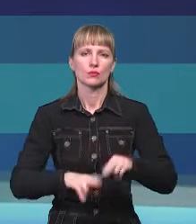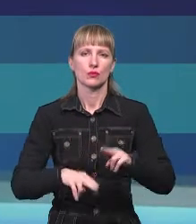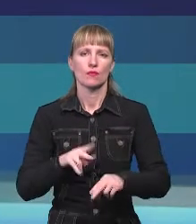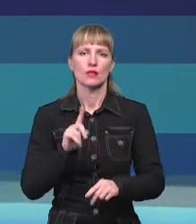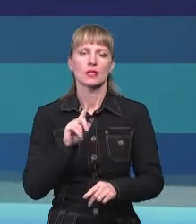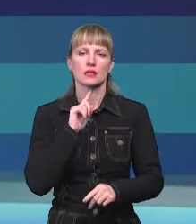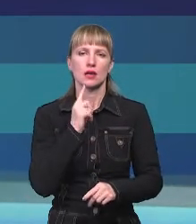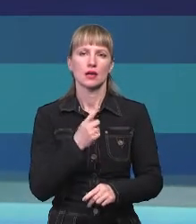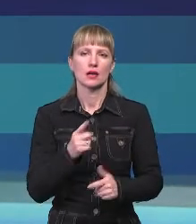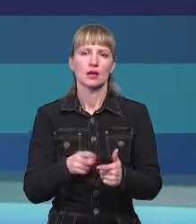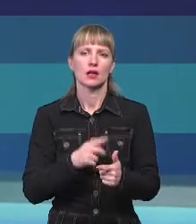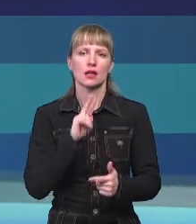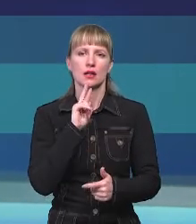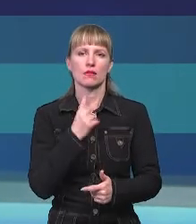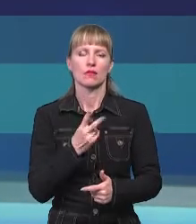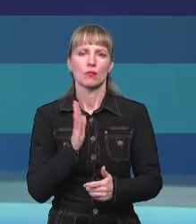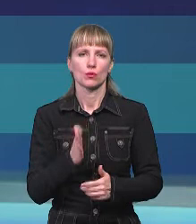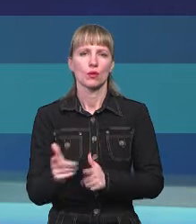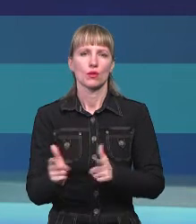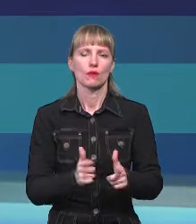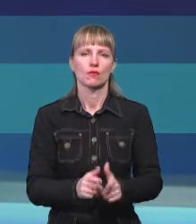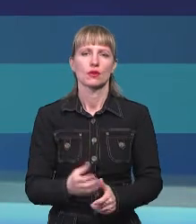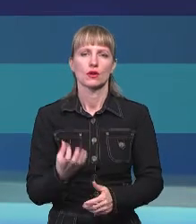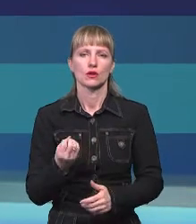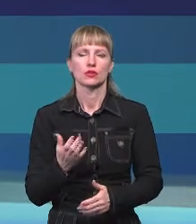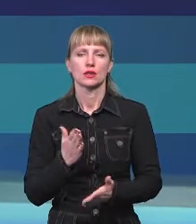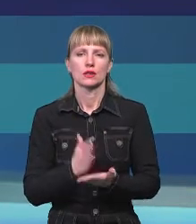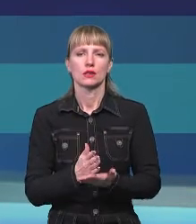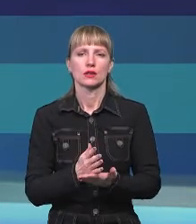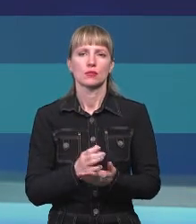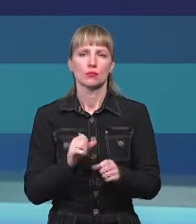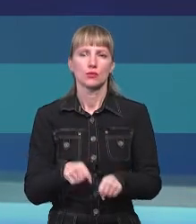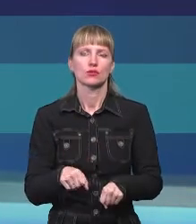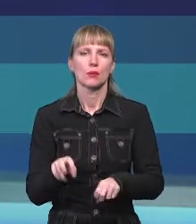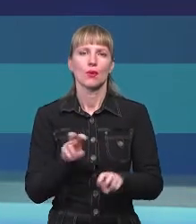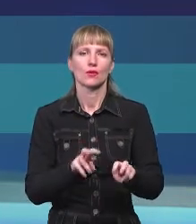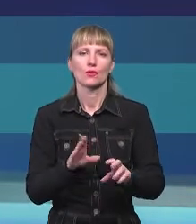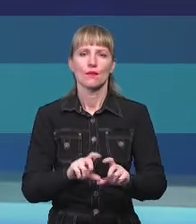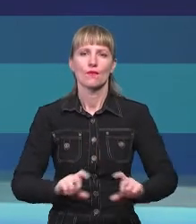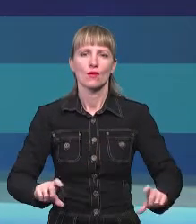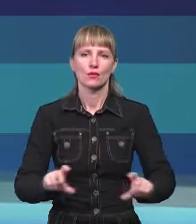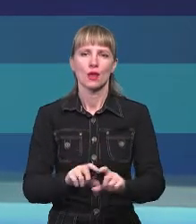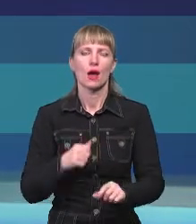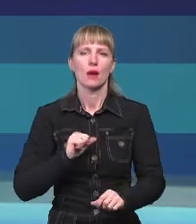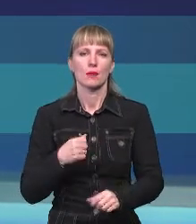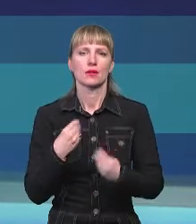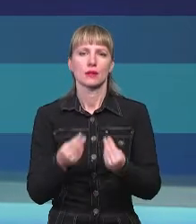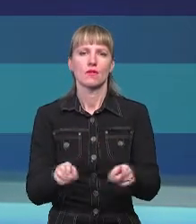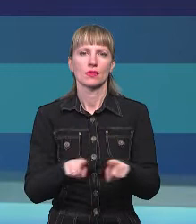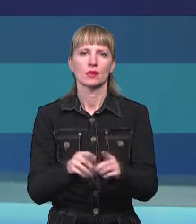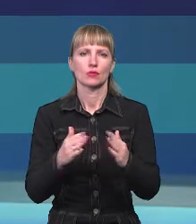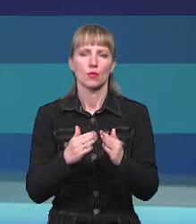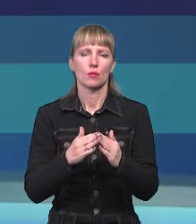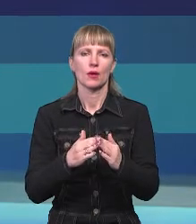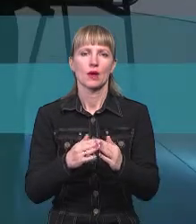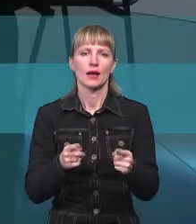збудовані за рік або за 2. Ще навіть там походити не можна, лише фундамент, а ми вже надаємо в таких будинках